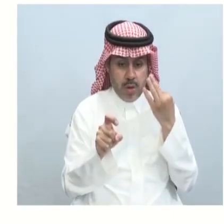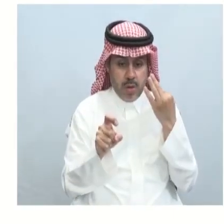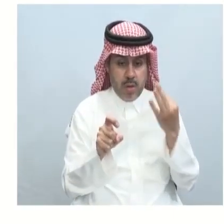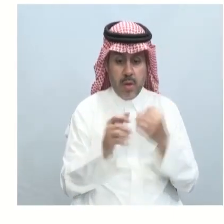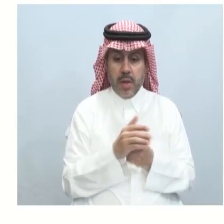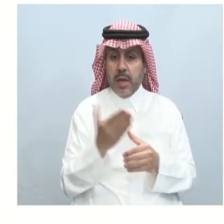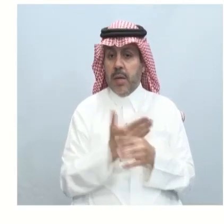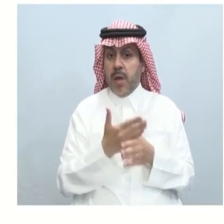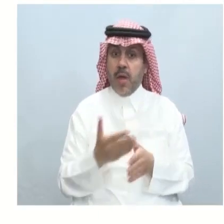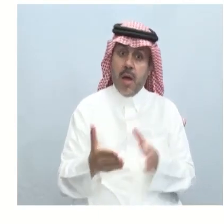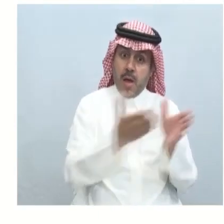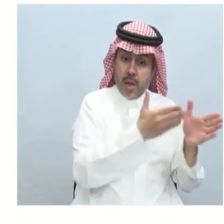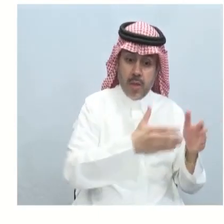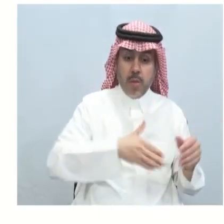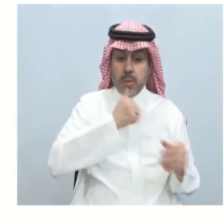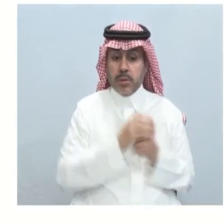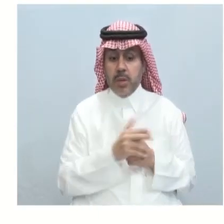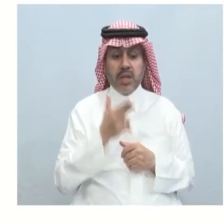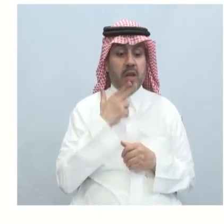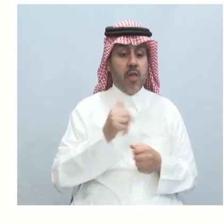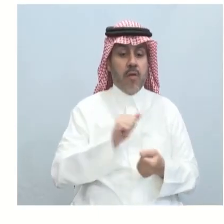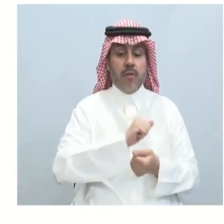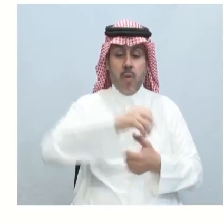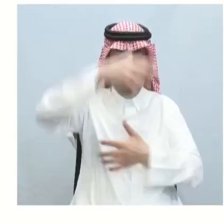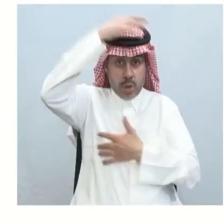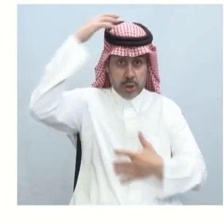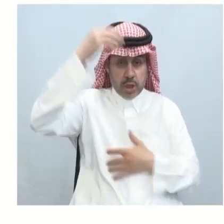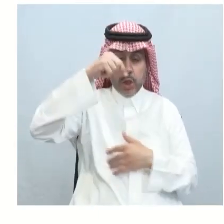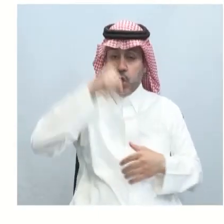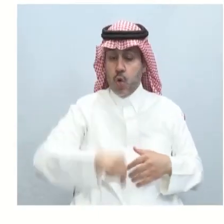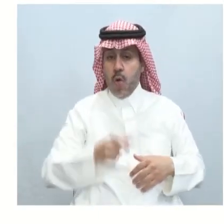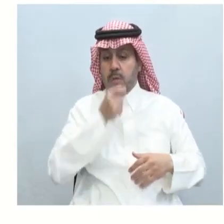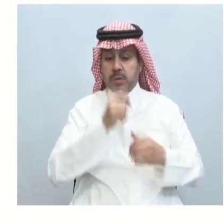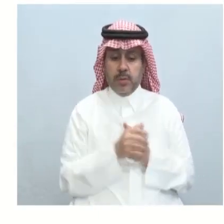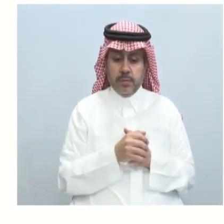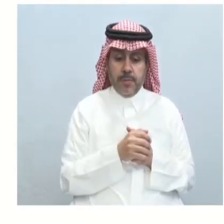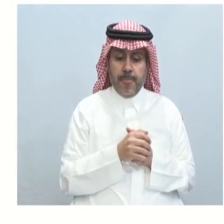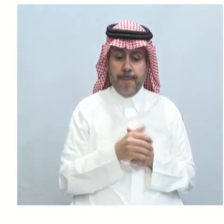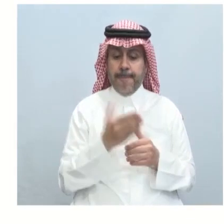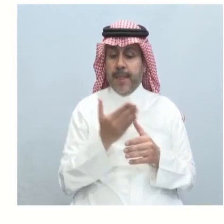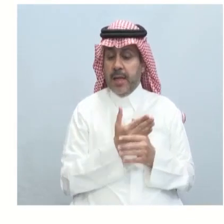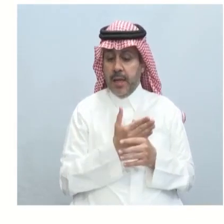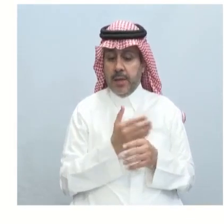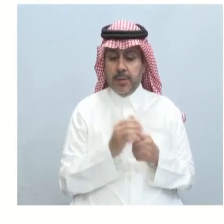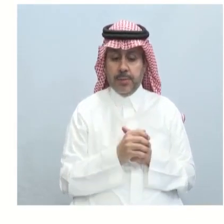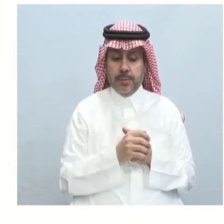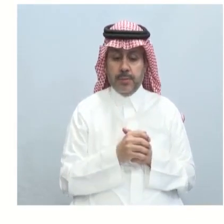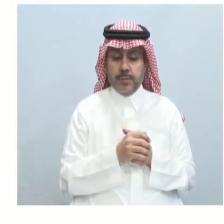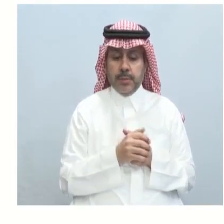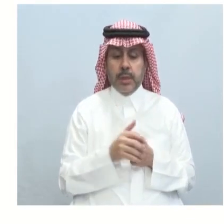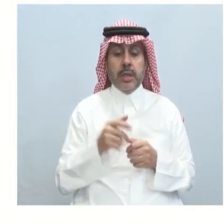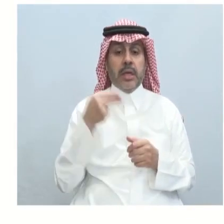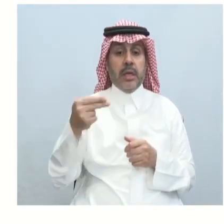صلى الله عليه وسلم على التنظف والاغتسال يوم الجمعه احسنتم لان عيد لانه